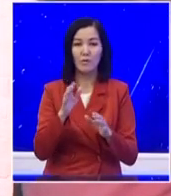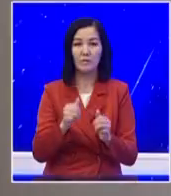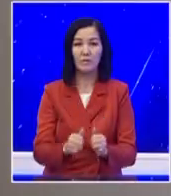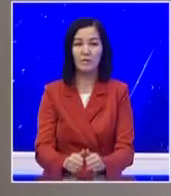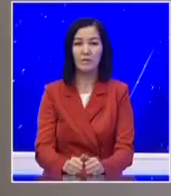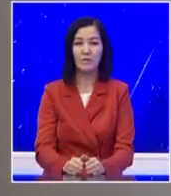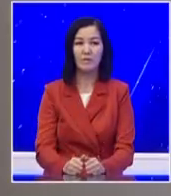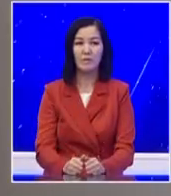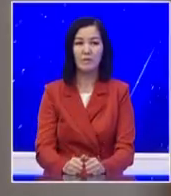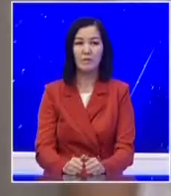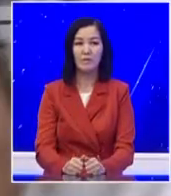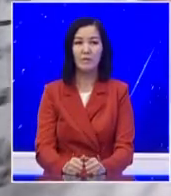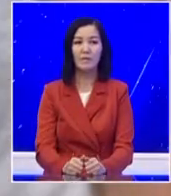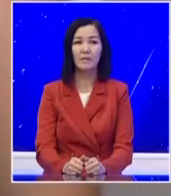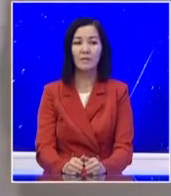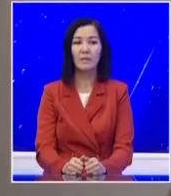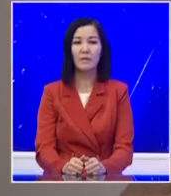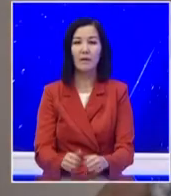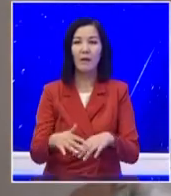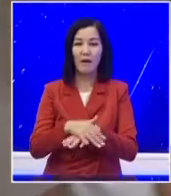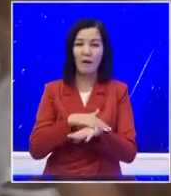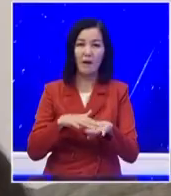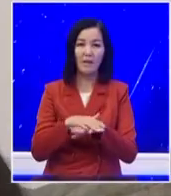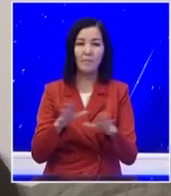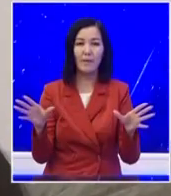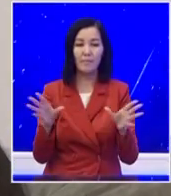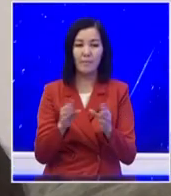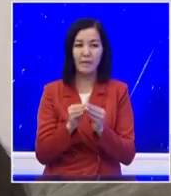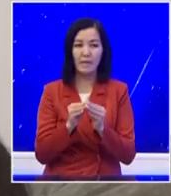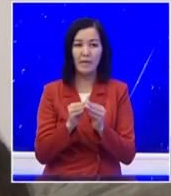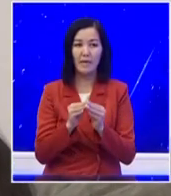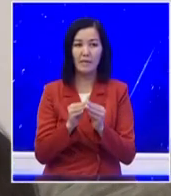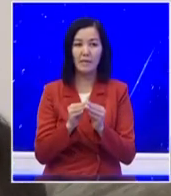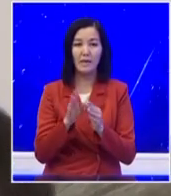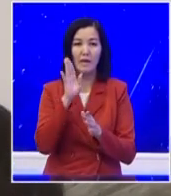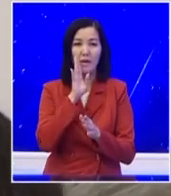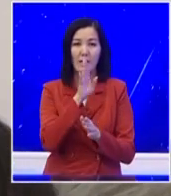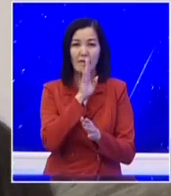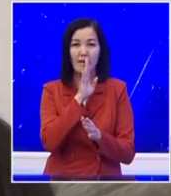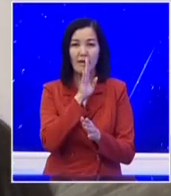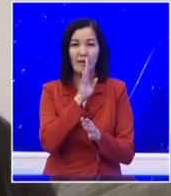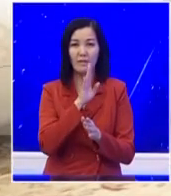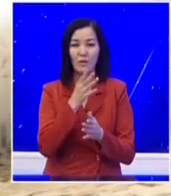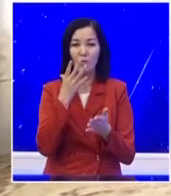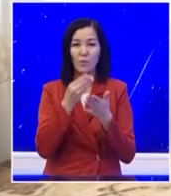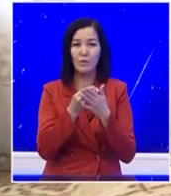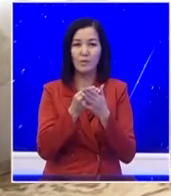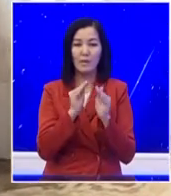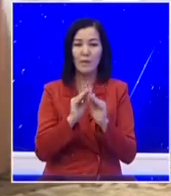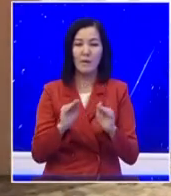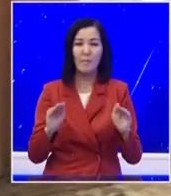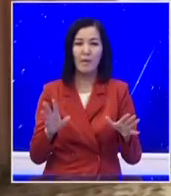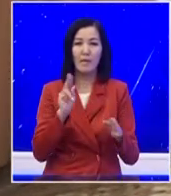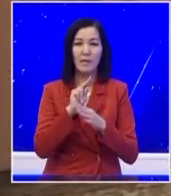көмектесем. Көп түкірсе көл деген халықтық нақыл. Ел береке бірлігінің қызығын көрген ана бұл мақалды балаларының санасына сіңіре